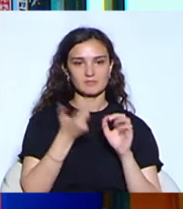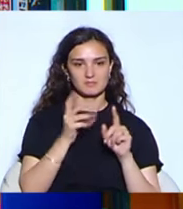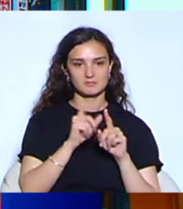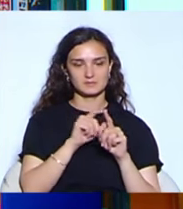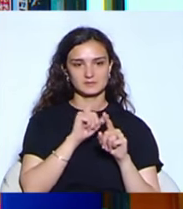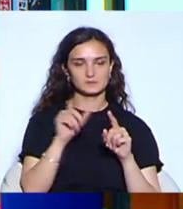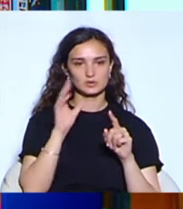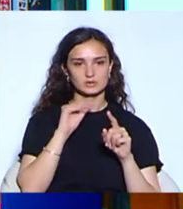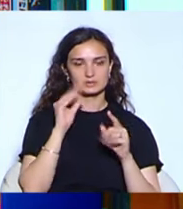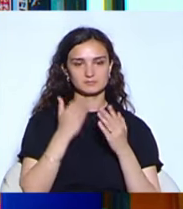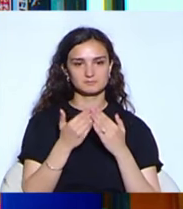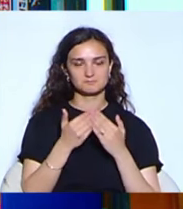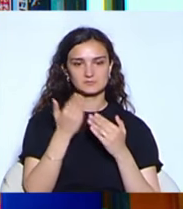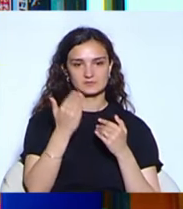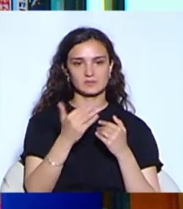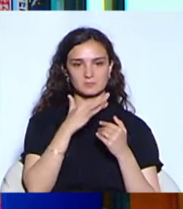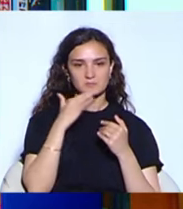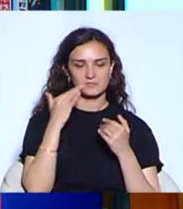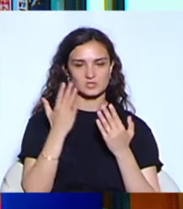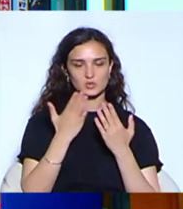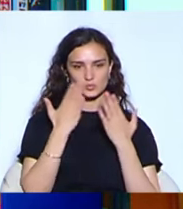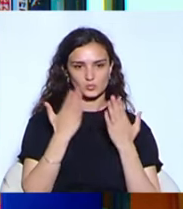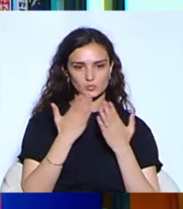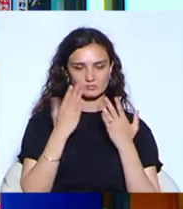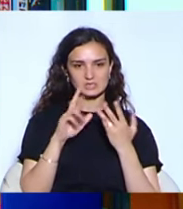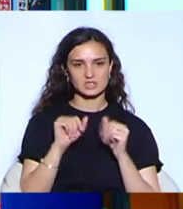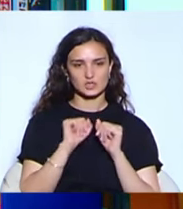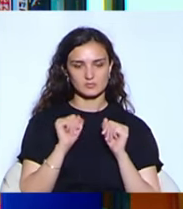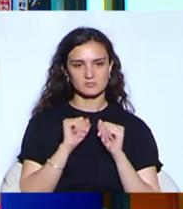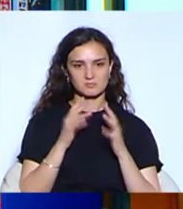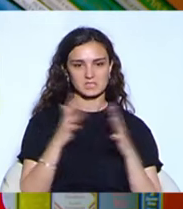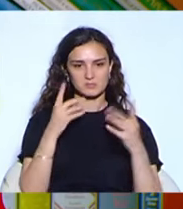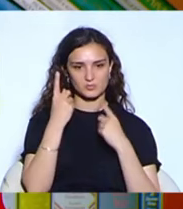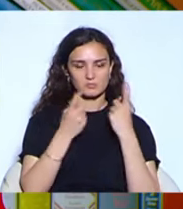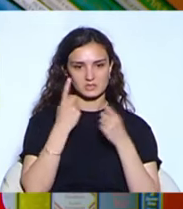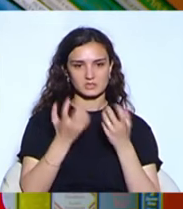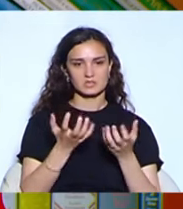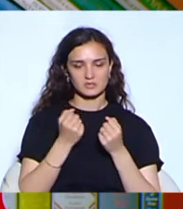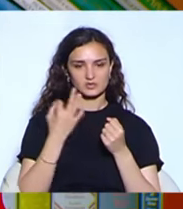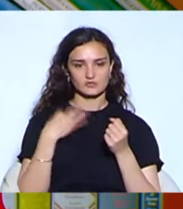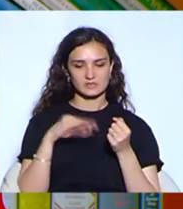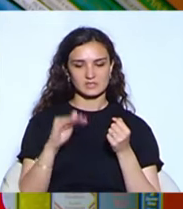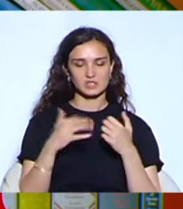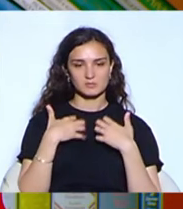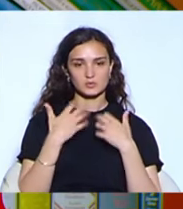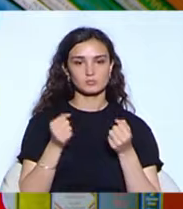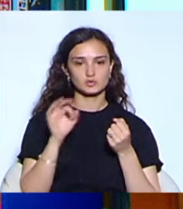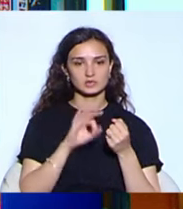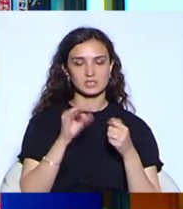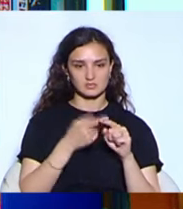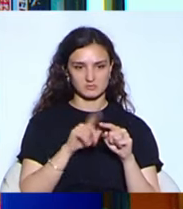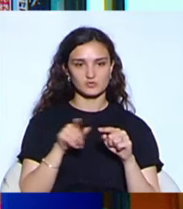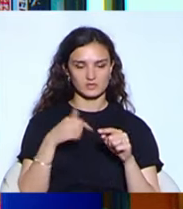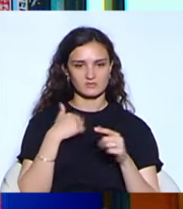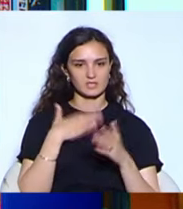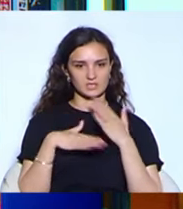ფრაზა. როდესაც თქვენ ბევრს კითხულობთ და ცდილობთ რა შეიძლება მეტი ინფორმაცია შეიტყოთ შვილის ჯანმრთელობის შესახებ, ეს ჩვენ